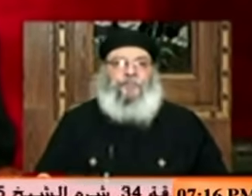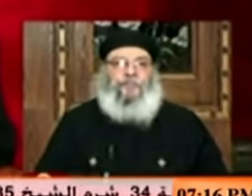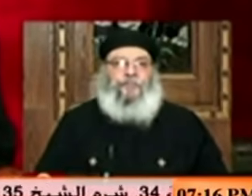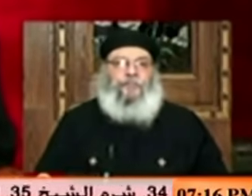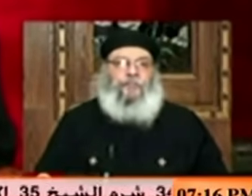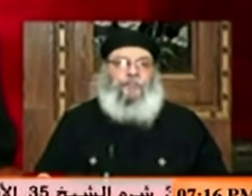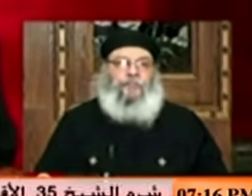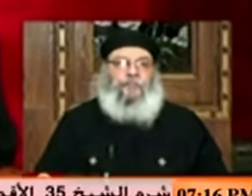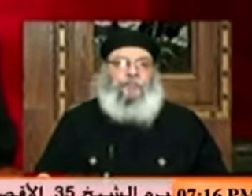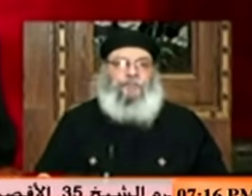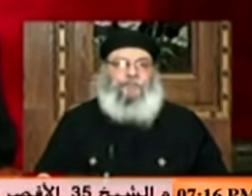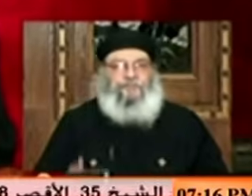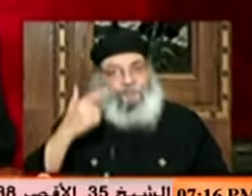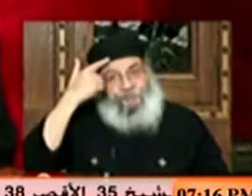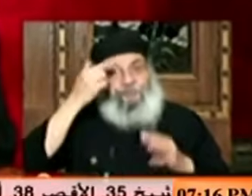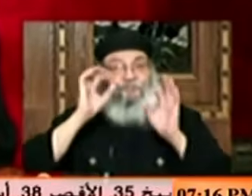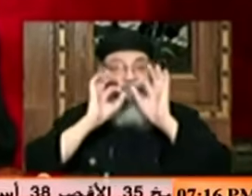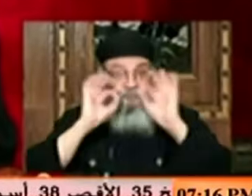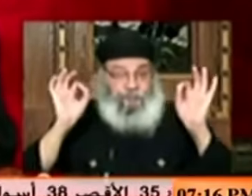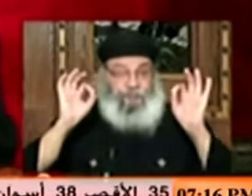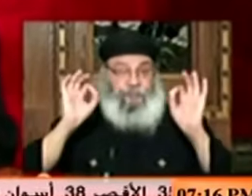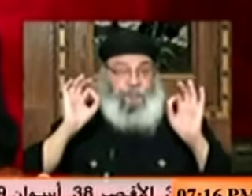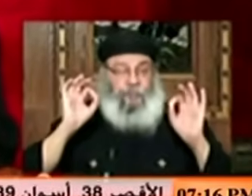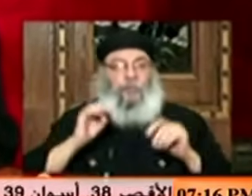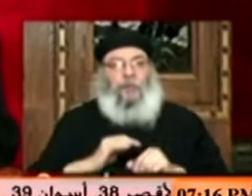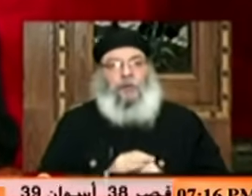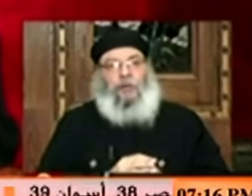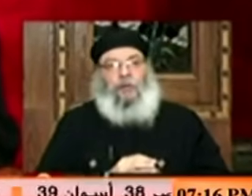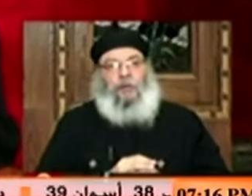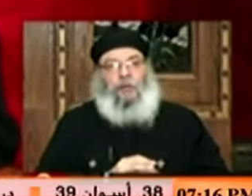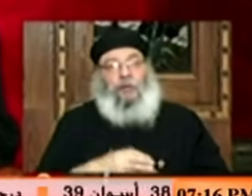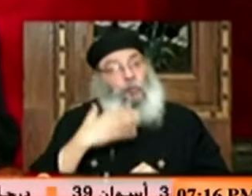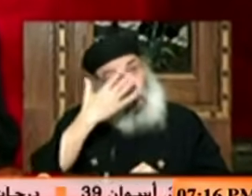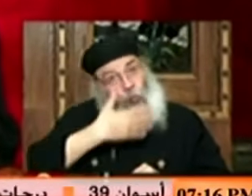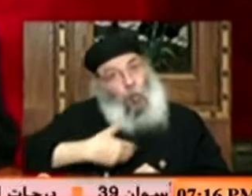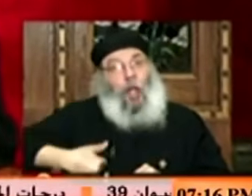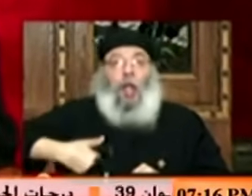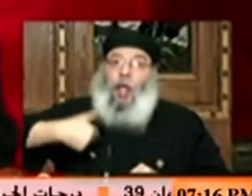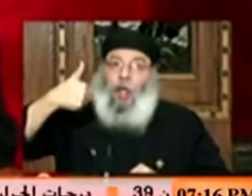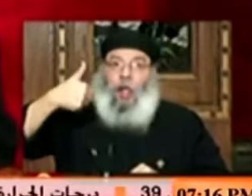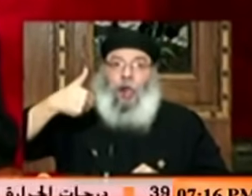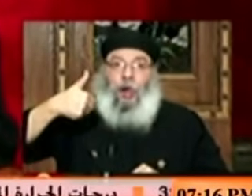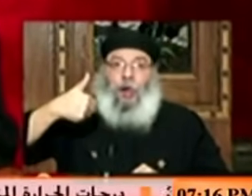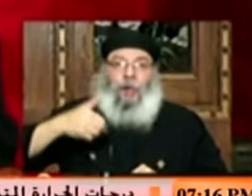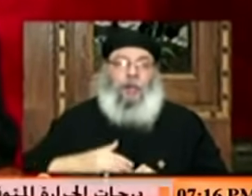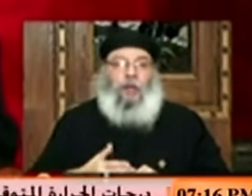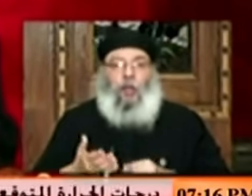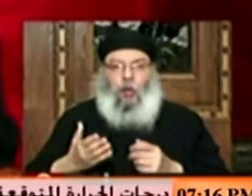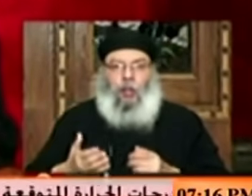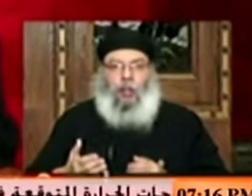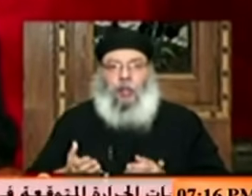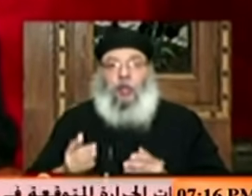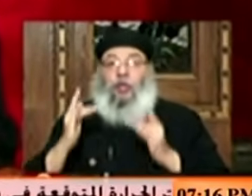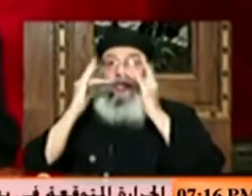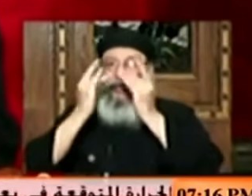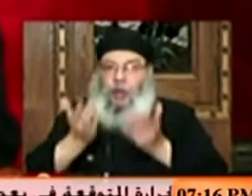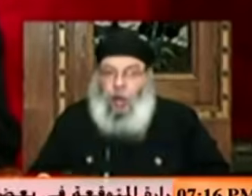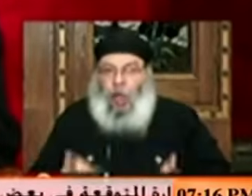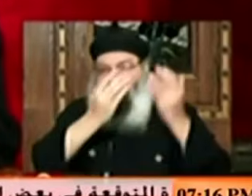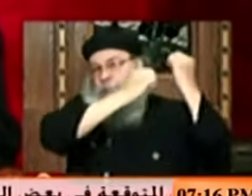ا يشفيهم والشفاء كان بصوره جميله قوي قم واحمل سريرك وامشي